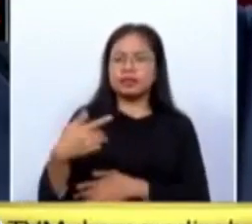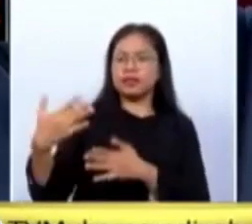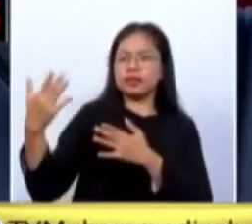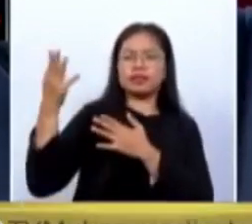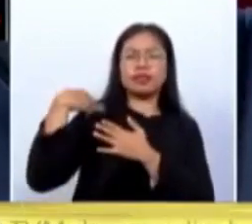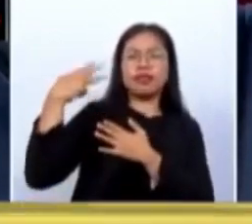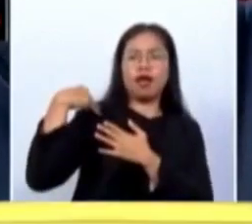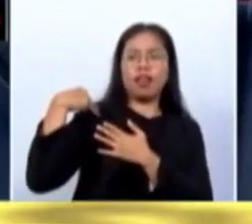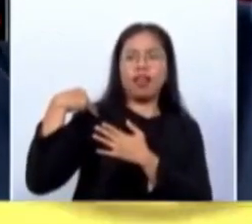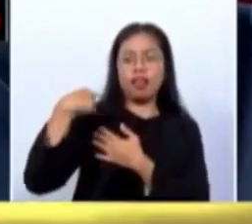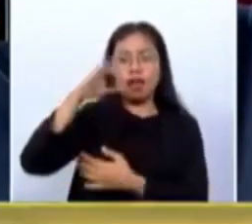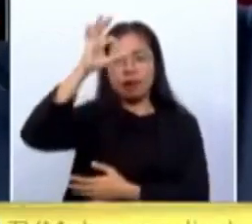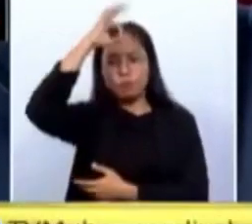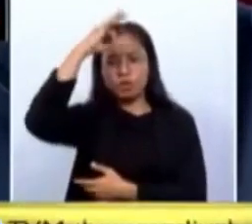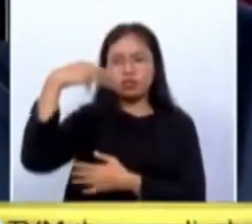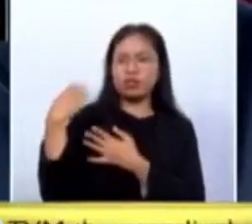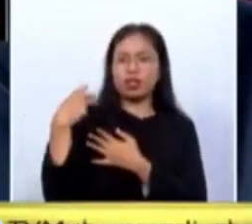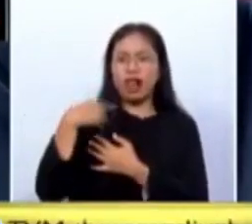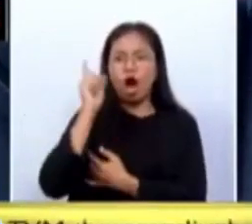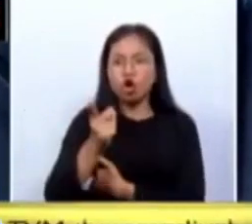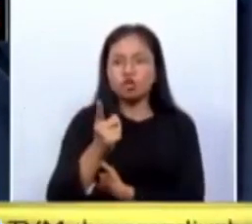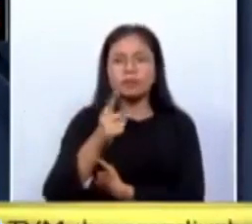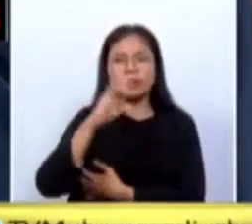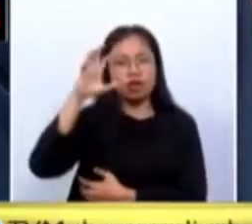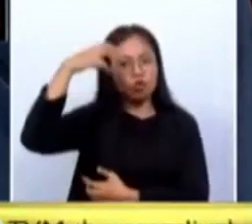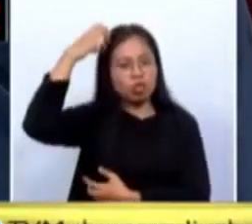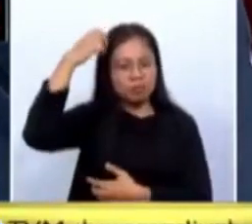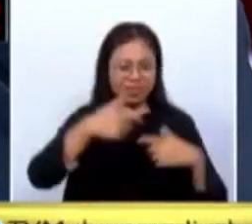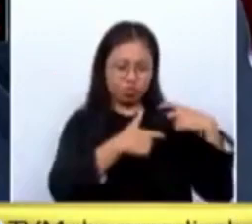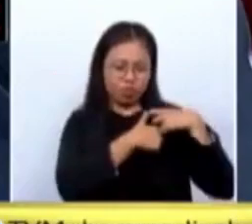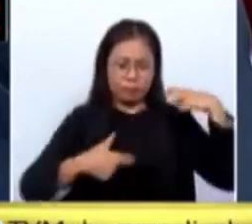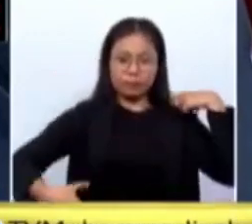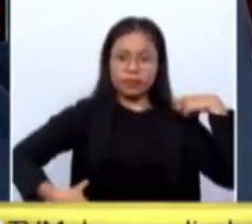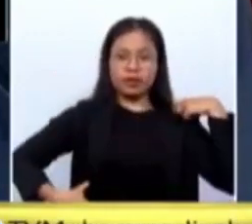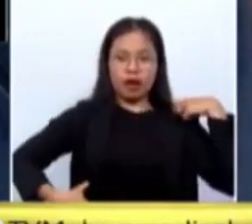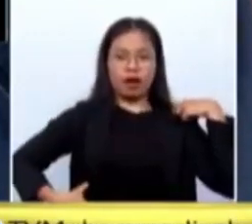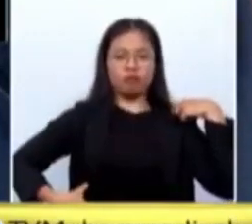duta besar cyber baik masisa waktu I baik cukup